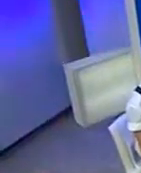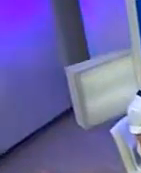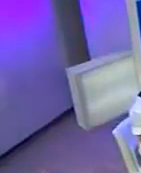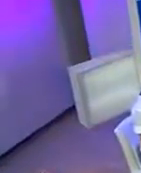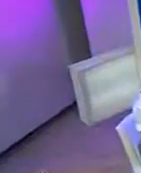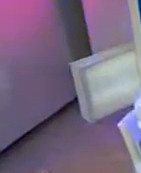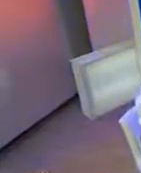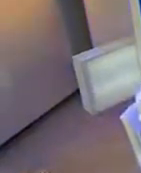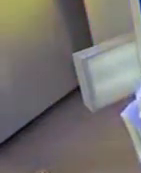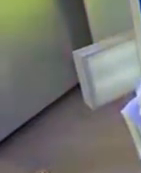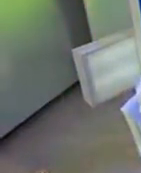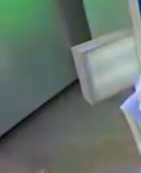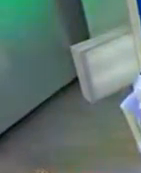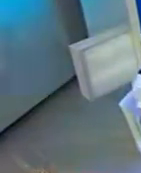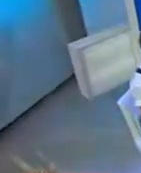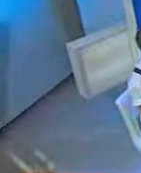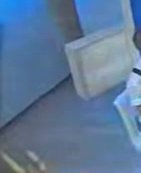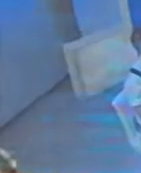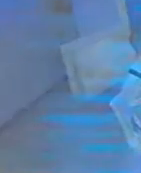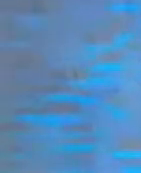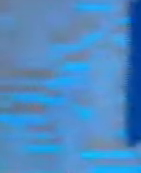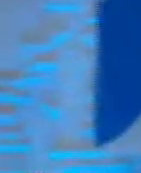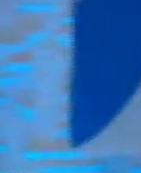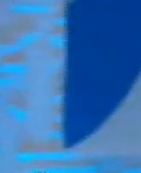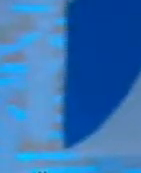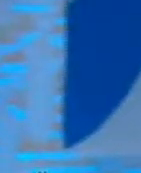Hoşgör Sen Affet gitsin aldırma